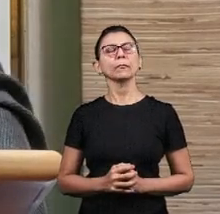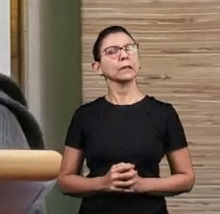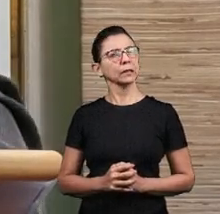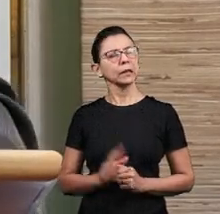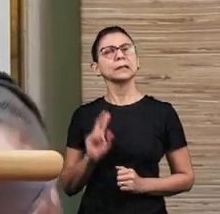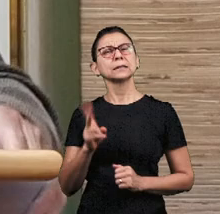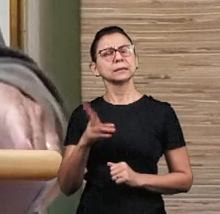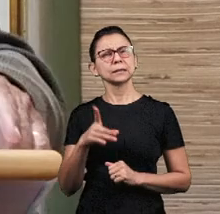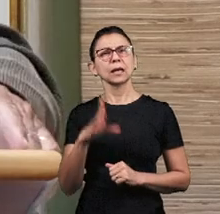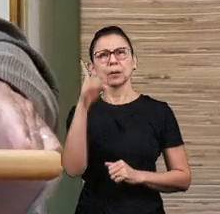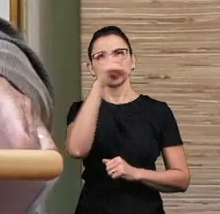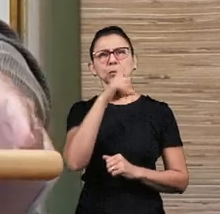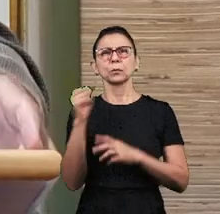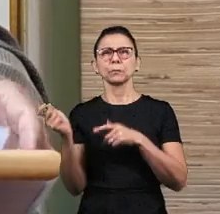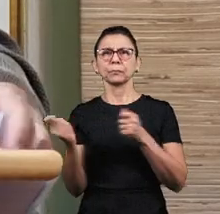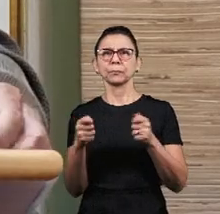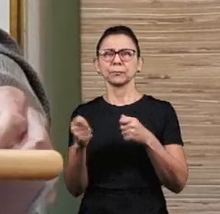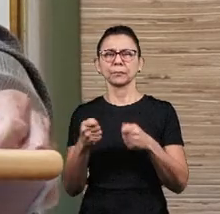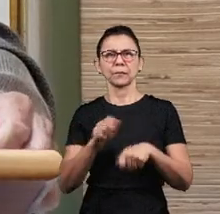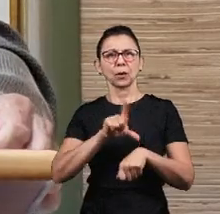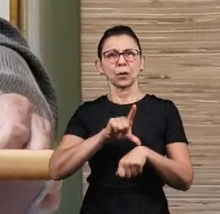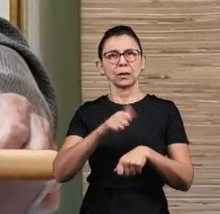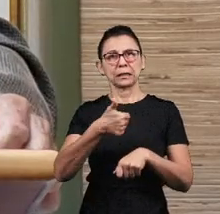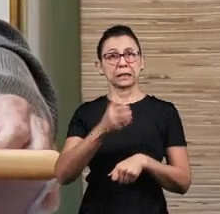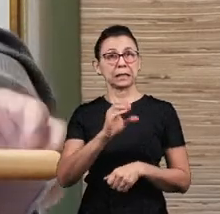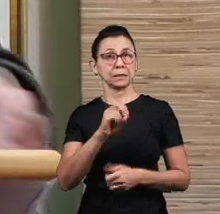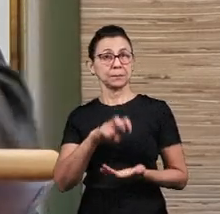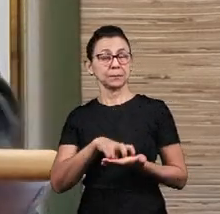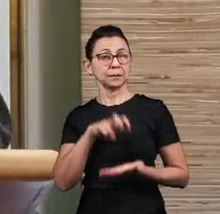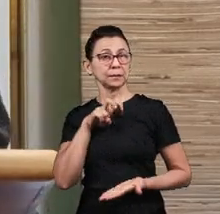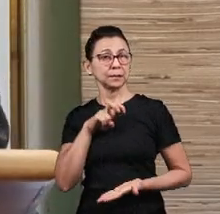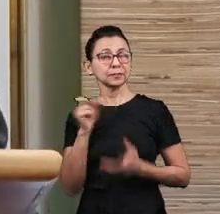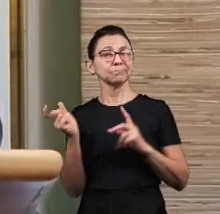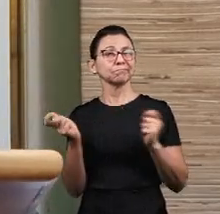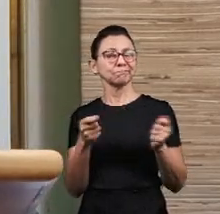tous les dimanches, à 10 heures du matin.